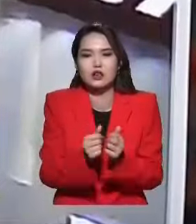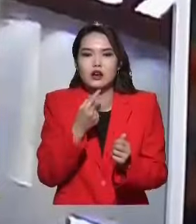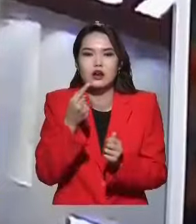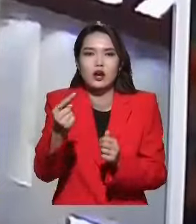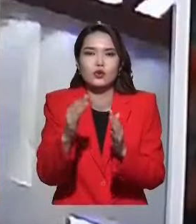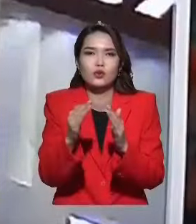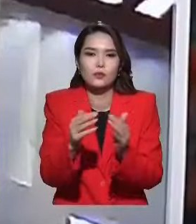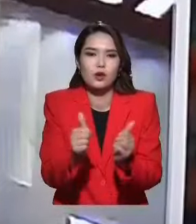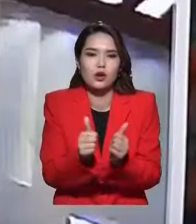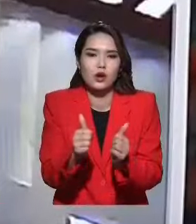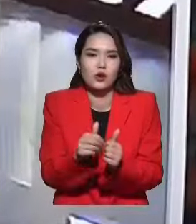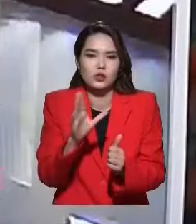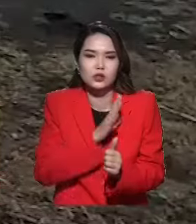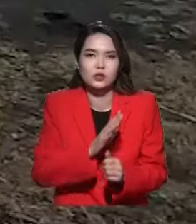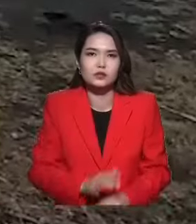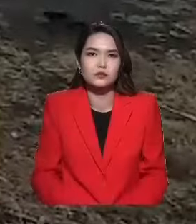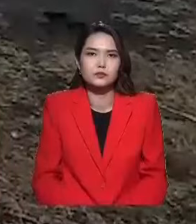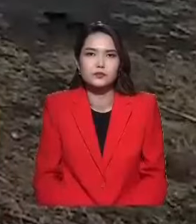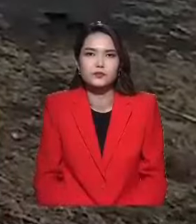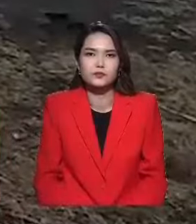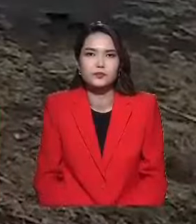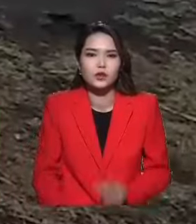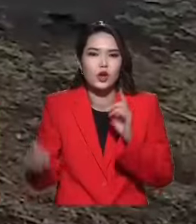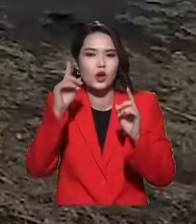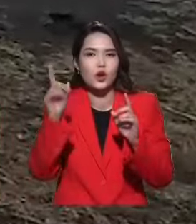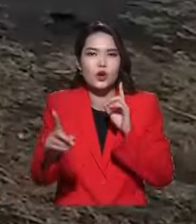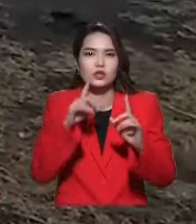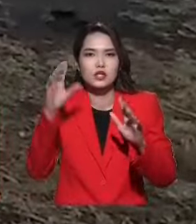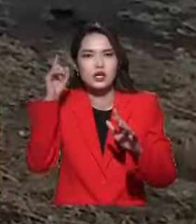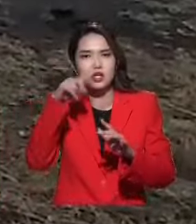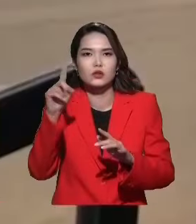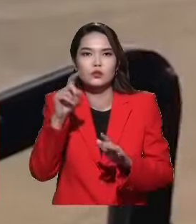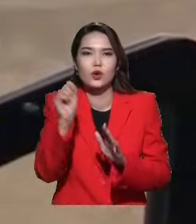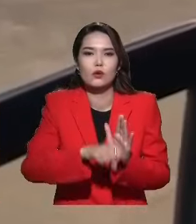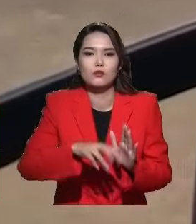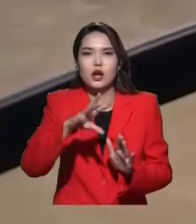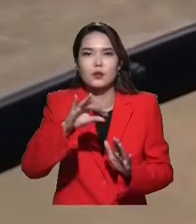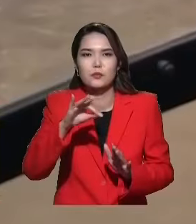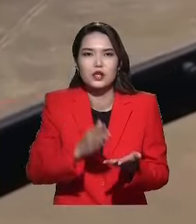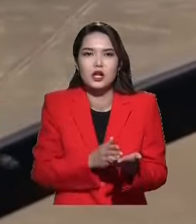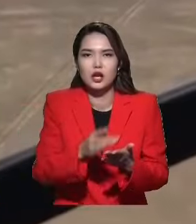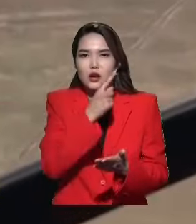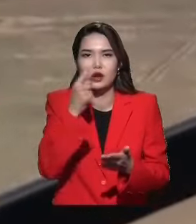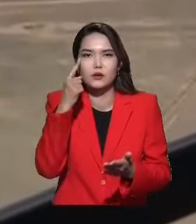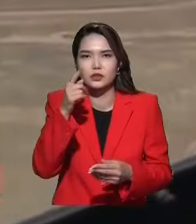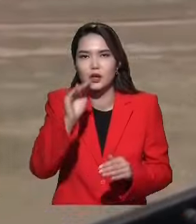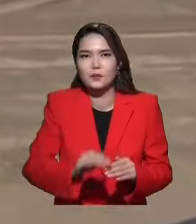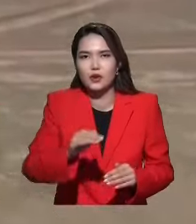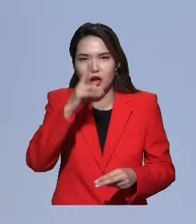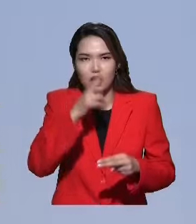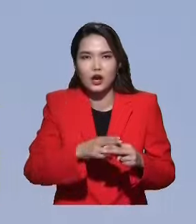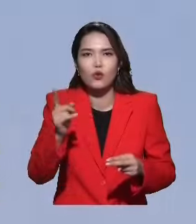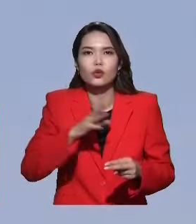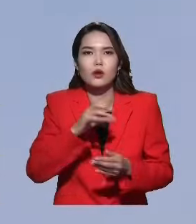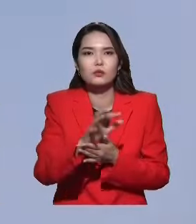под металлической цистерной. На слушании стало известно, что убивали Милану прямо на глазах у младшего брата. Что